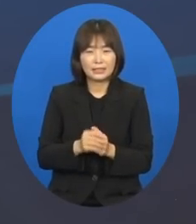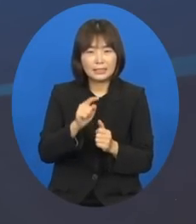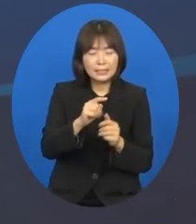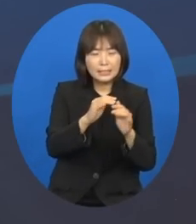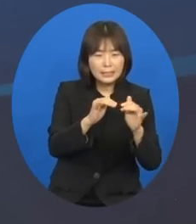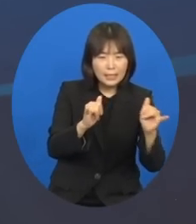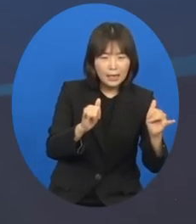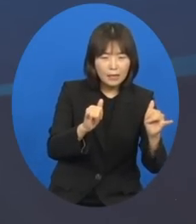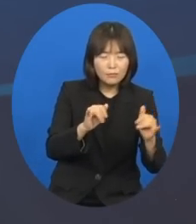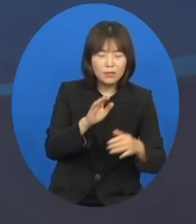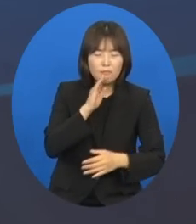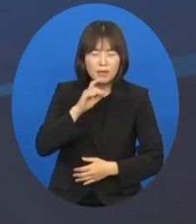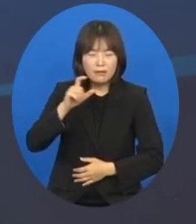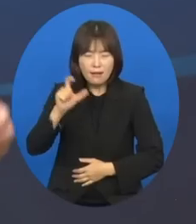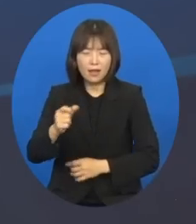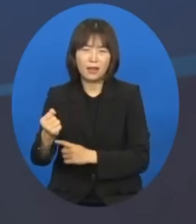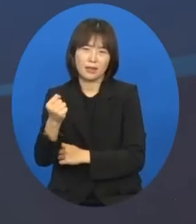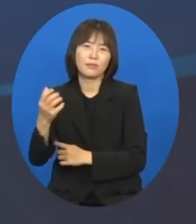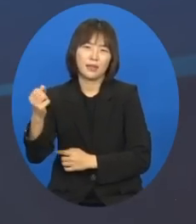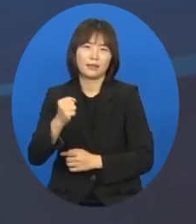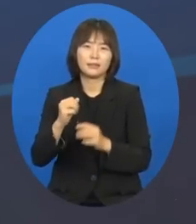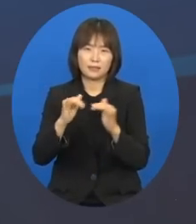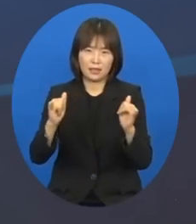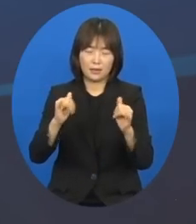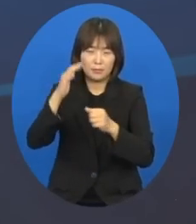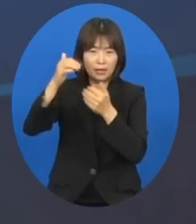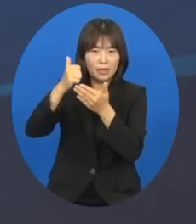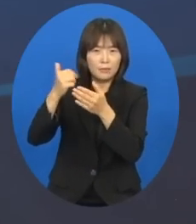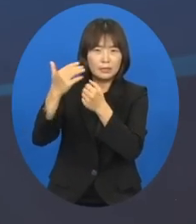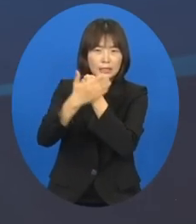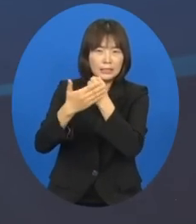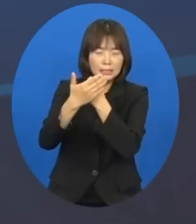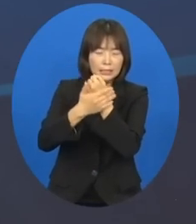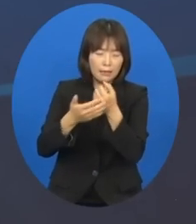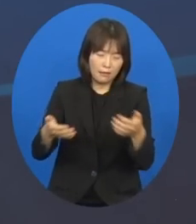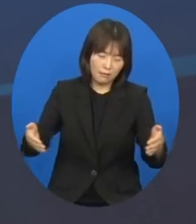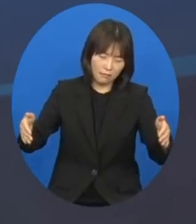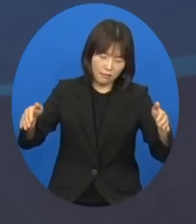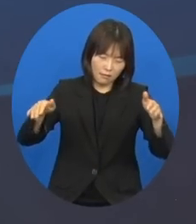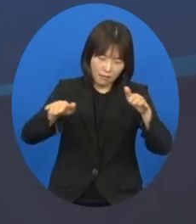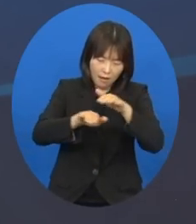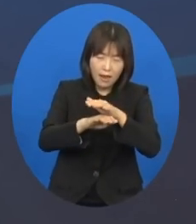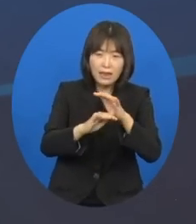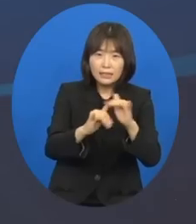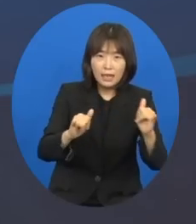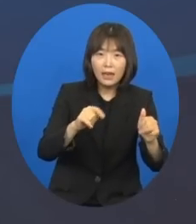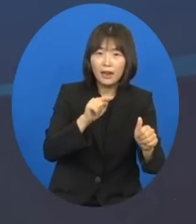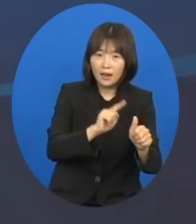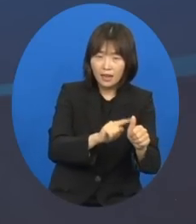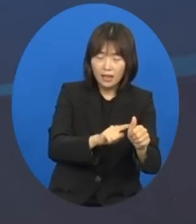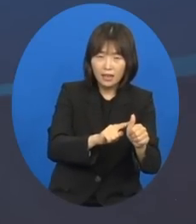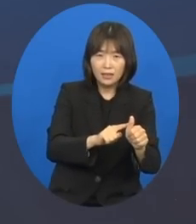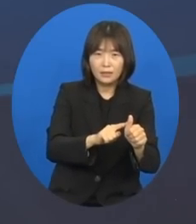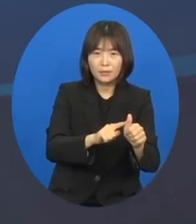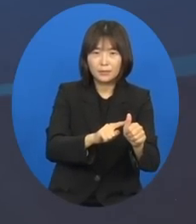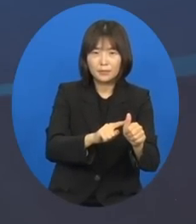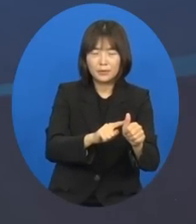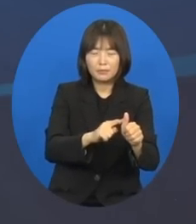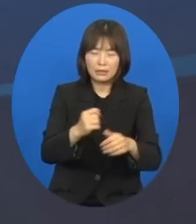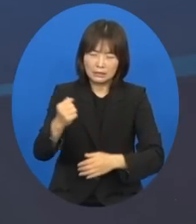강력한 힘을 가진 사람이 없습니다 하나님의 은혜의 보자기에 쌓여져 있는 사람만큼 힘이 있고 능히